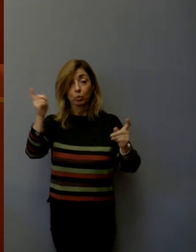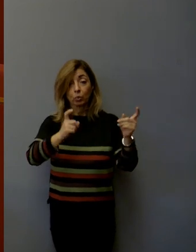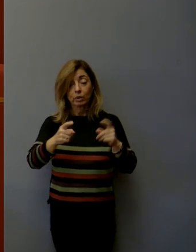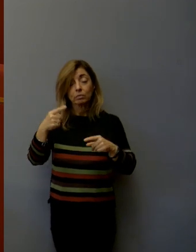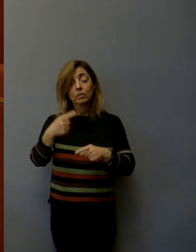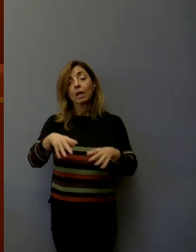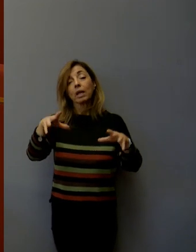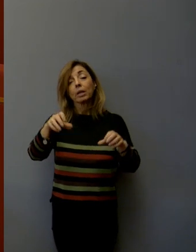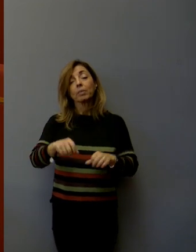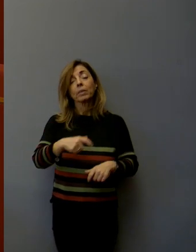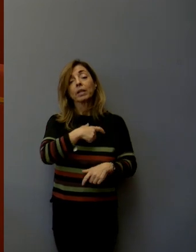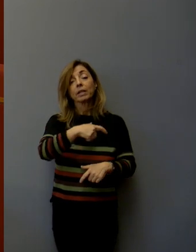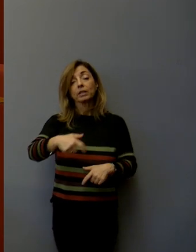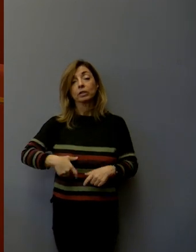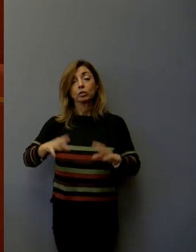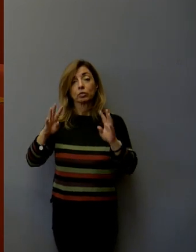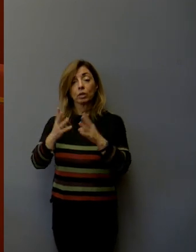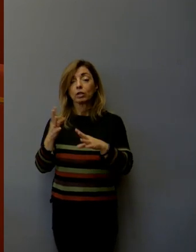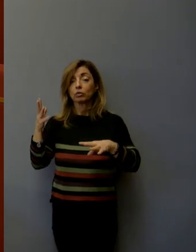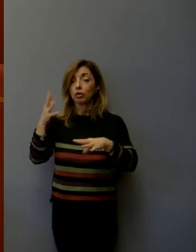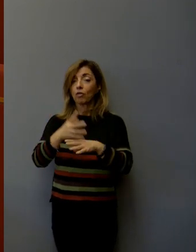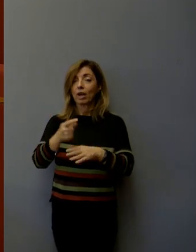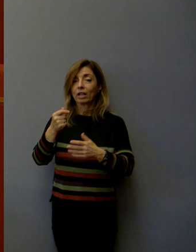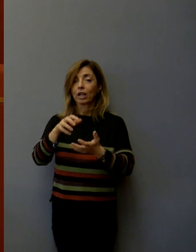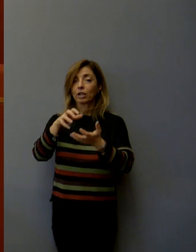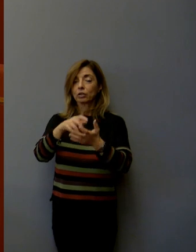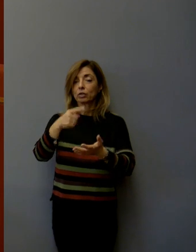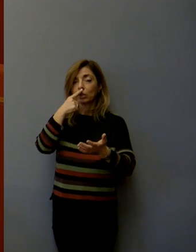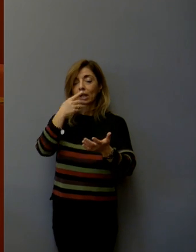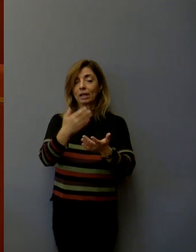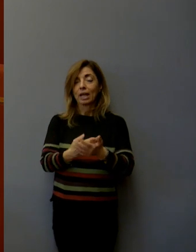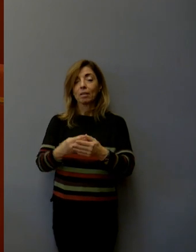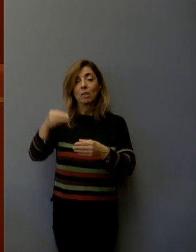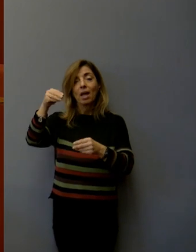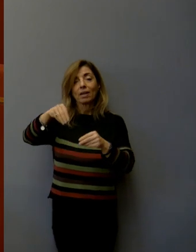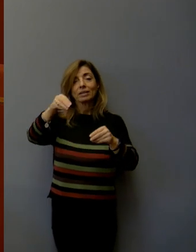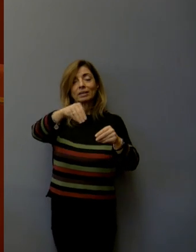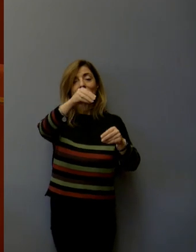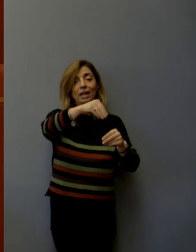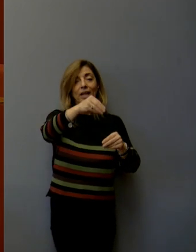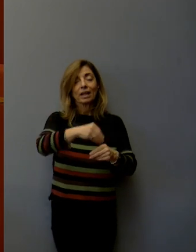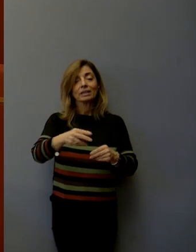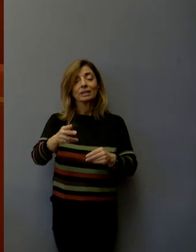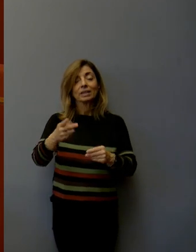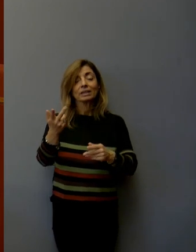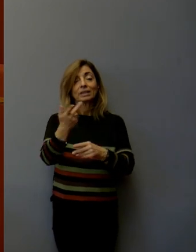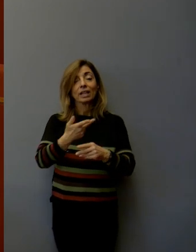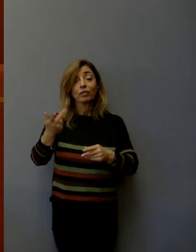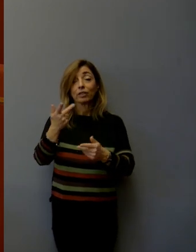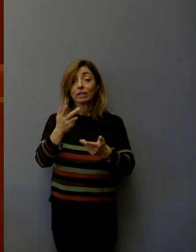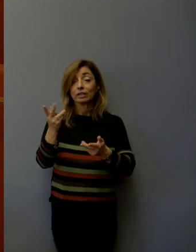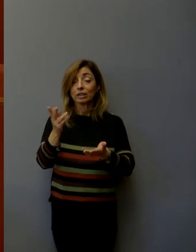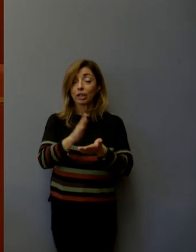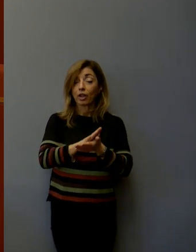individuare il Ducati risorse per installare sull'intero territorio della città di Genova servizi igienici pubblici autopulenti coinvolgendo